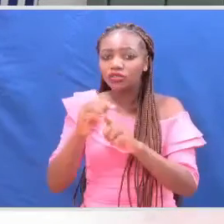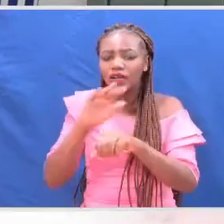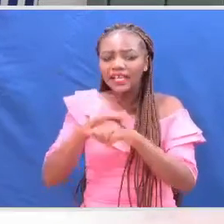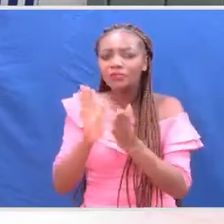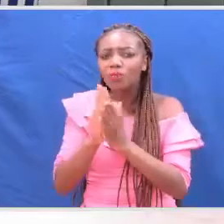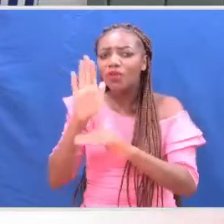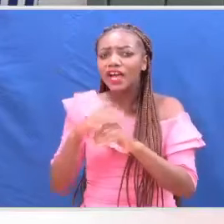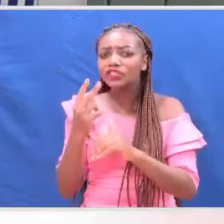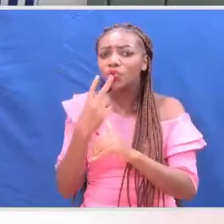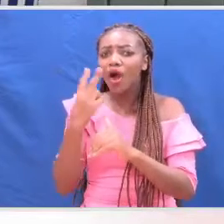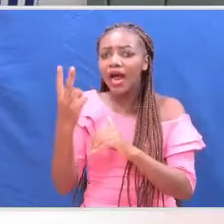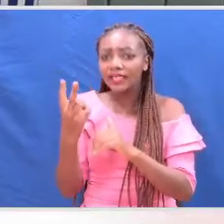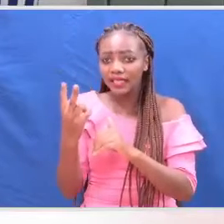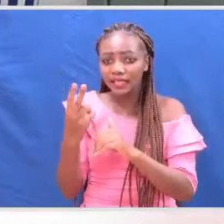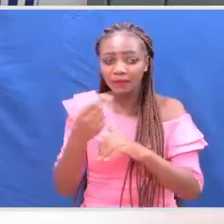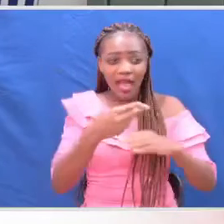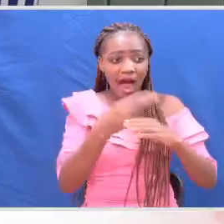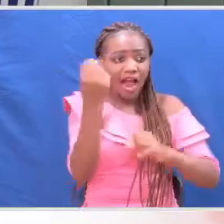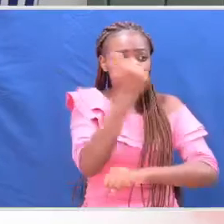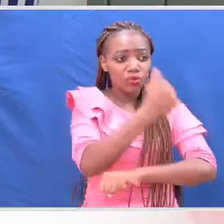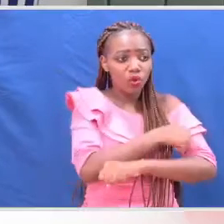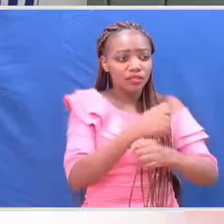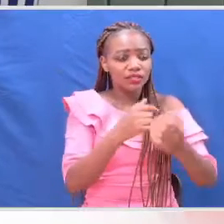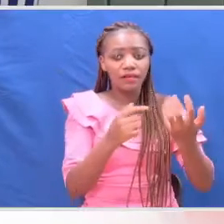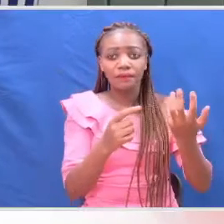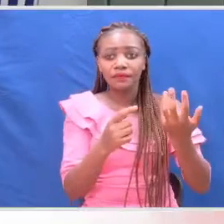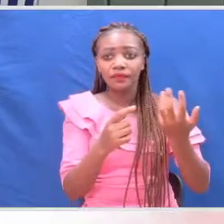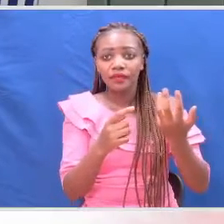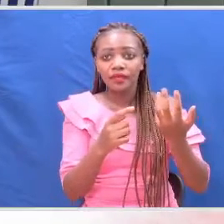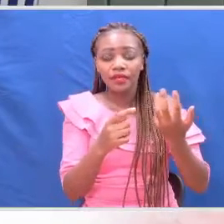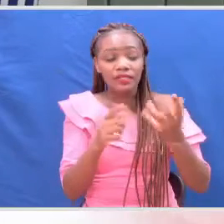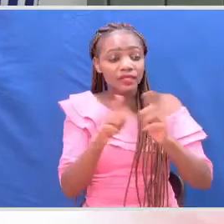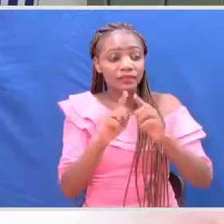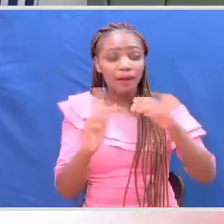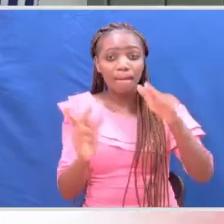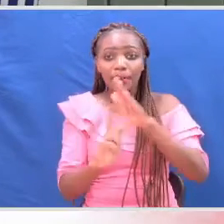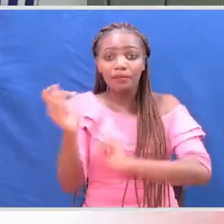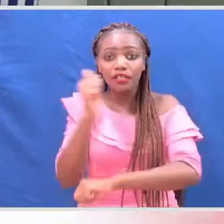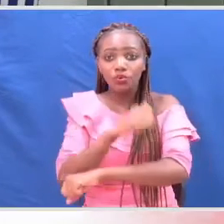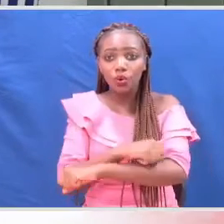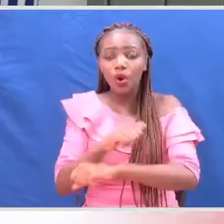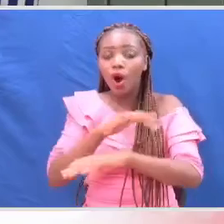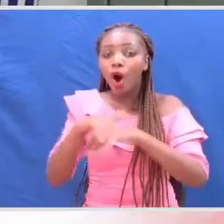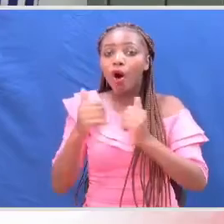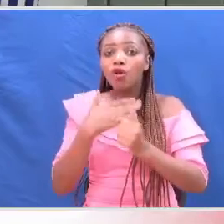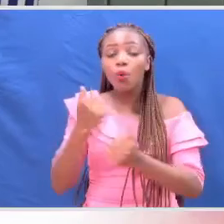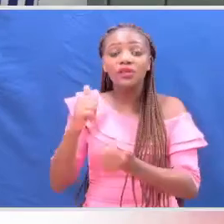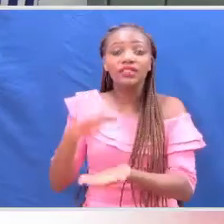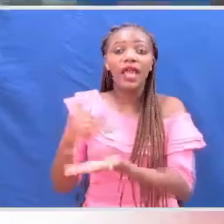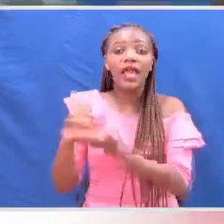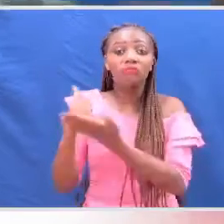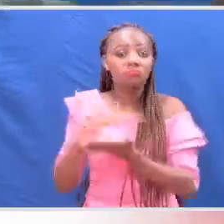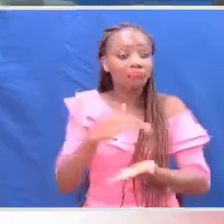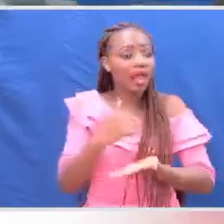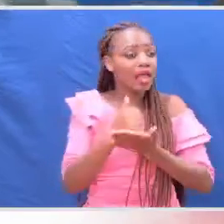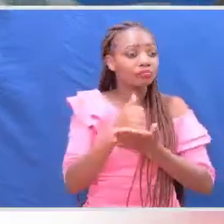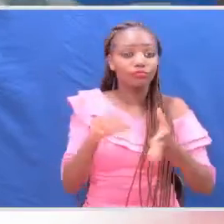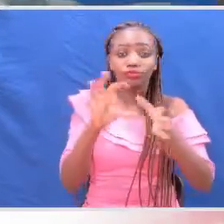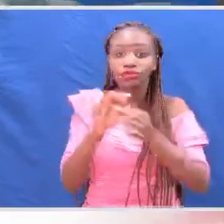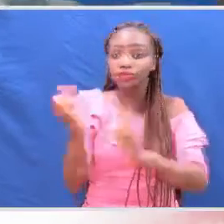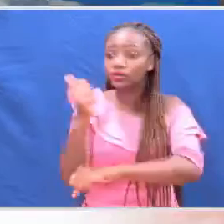200 wa secondary wa primary wote wakitaka kusaidiwa waingize watoto shule.